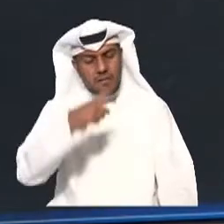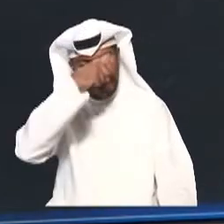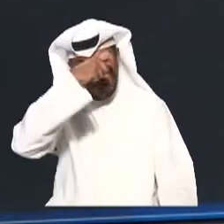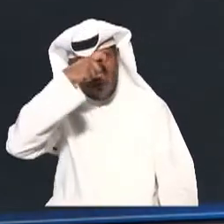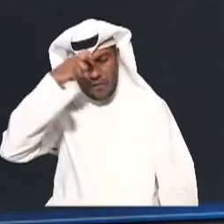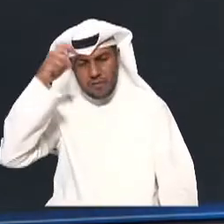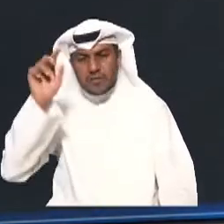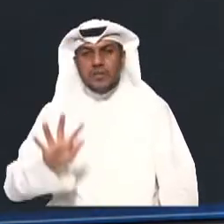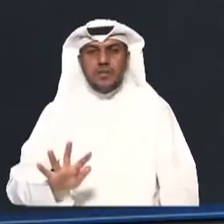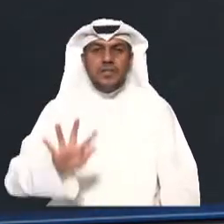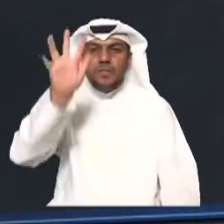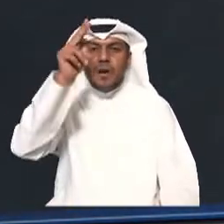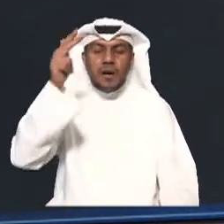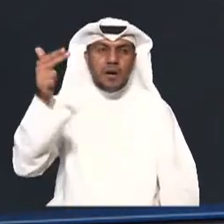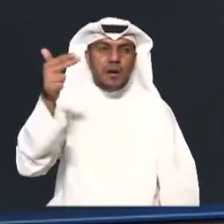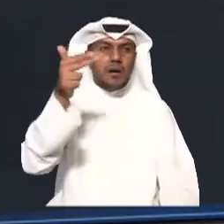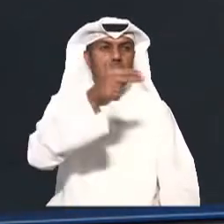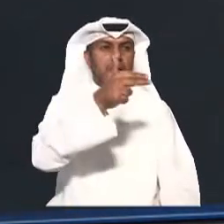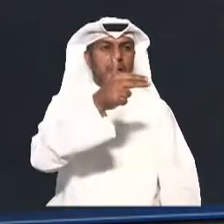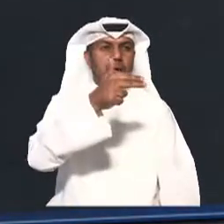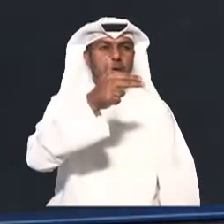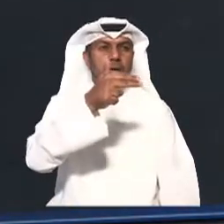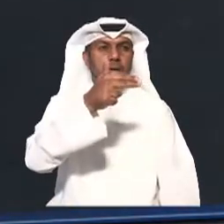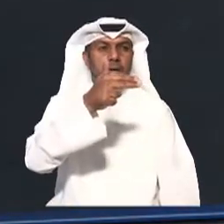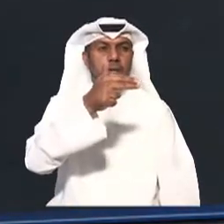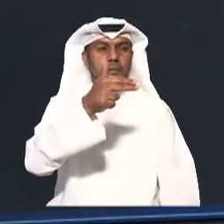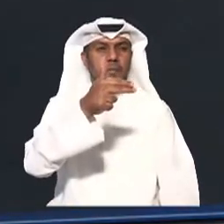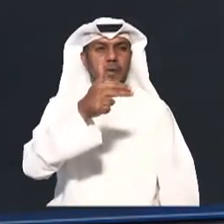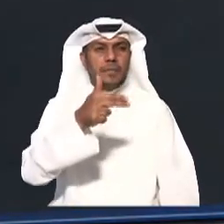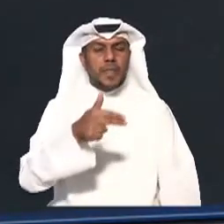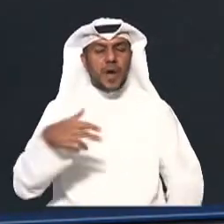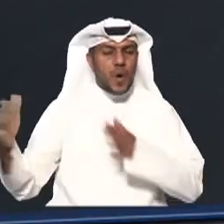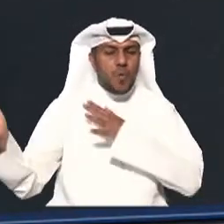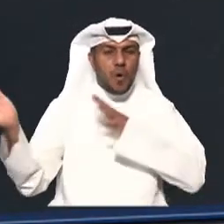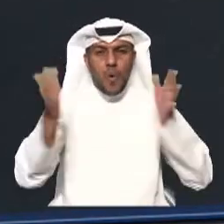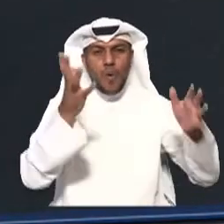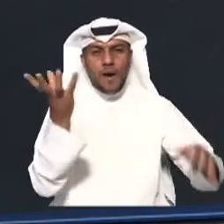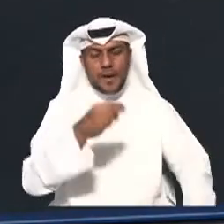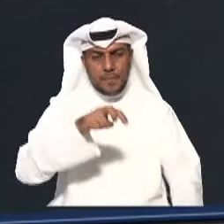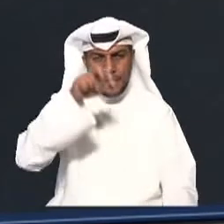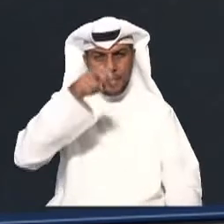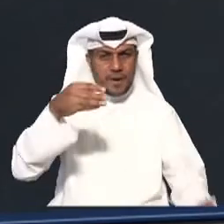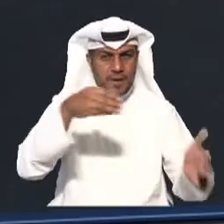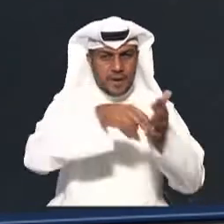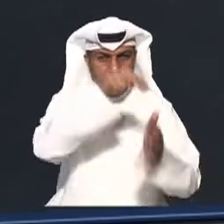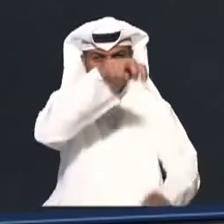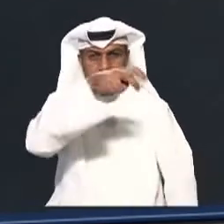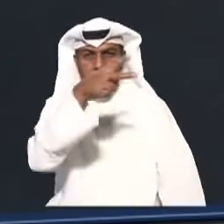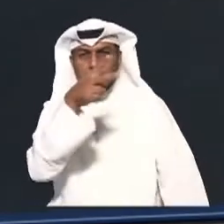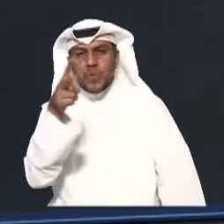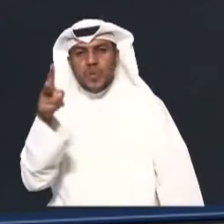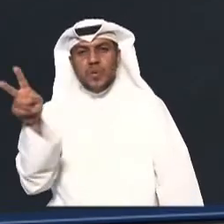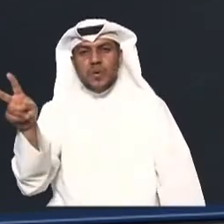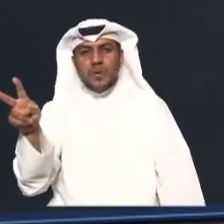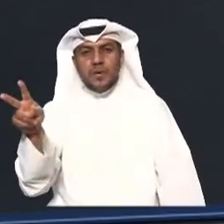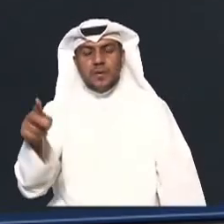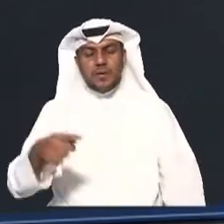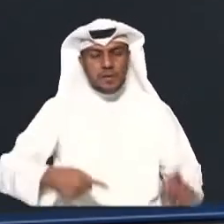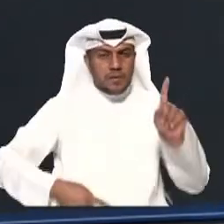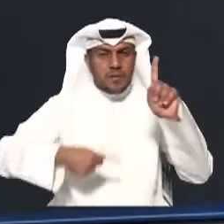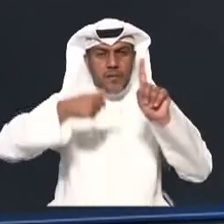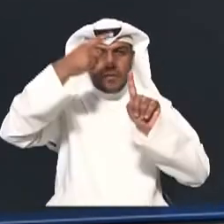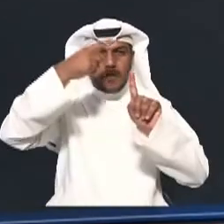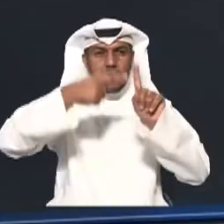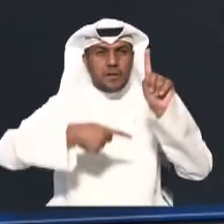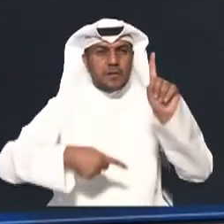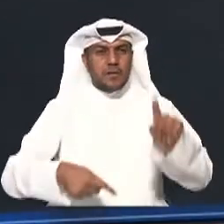والرياح شمالية غربية خفيفة لمعتدل السرعة، تتراوح سرعتها ما بين 8 إلى 28 كيلومتر الساعة. درجات الحرارة المتوقعة في